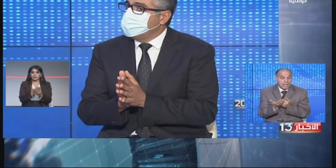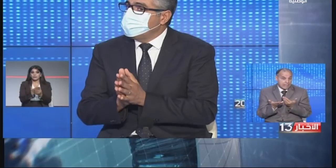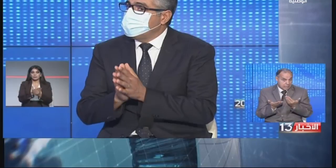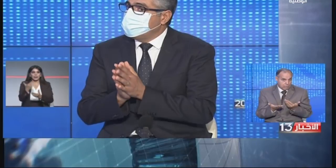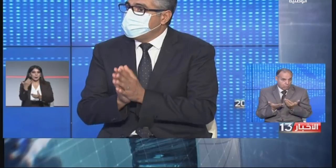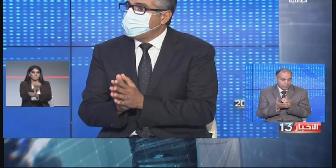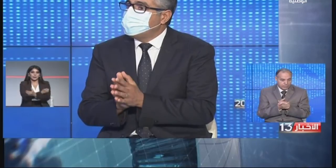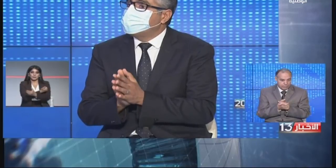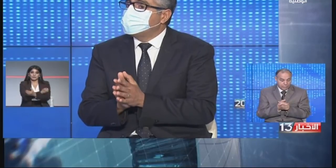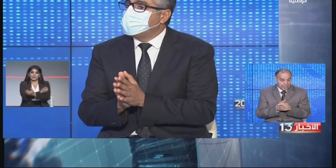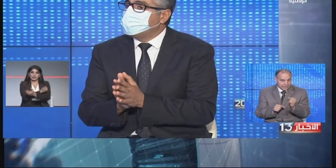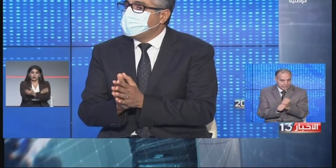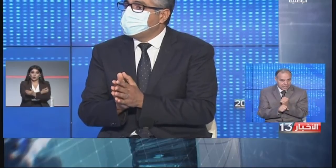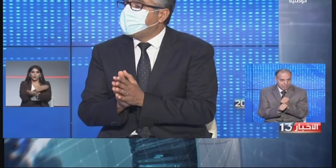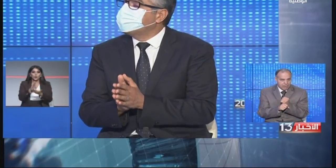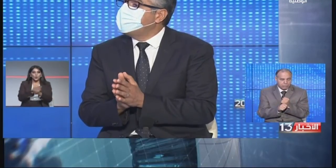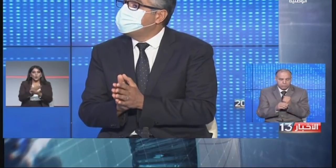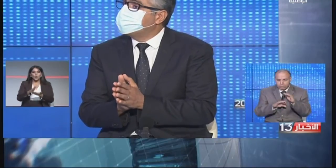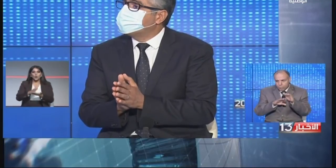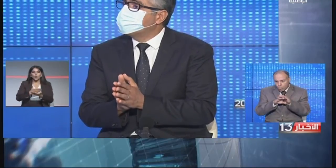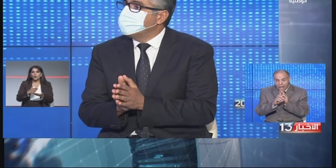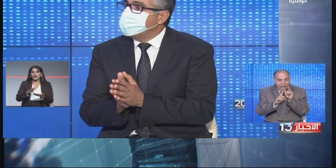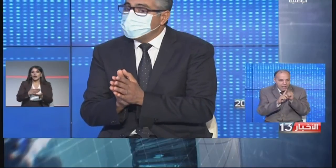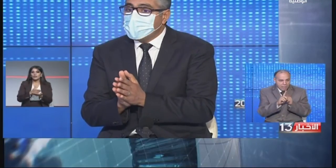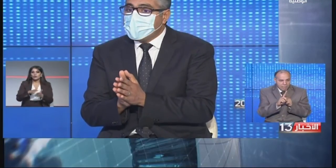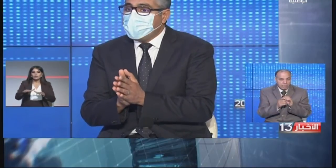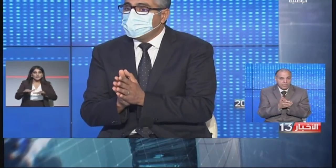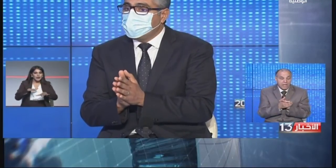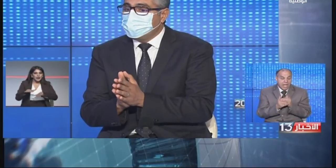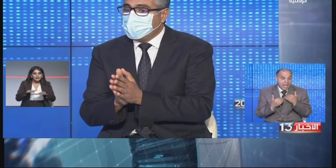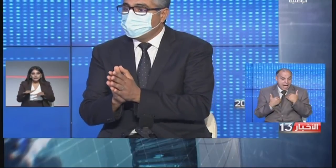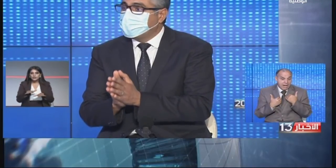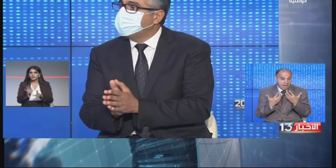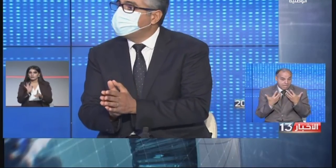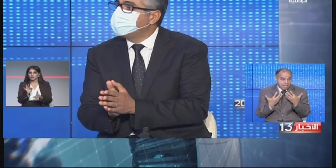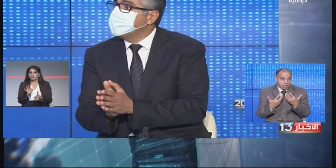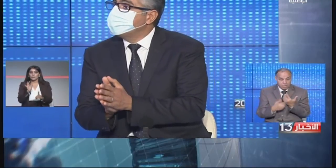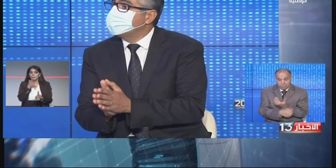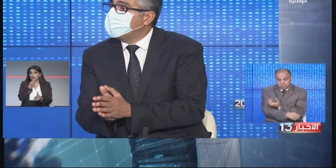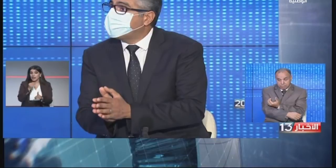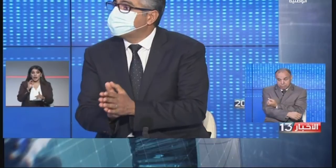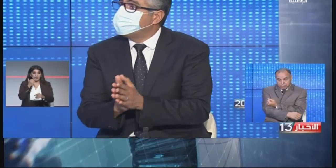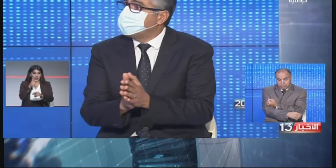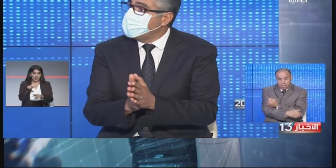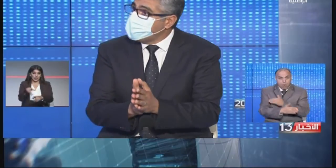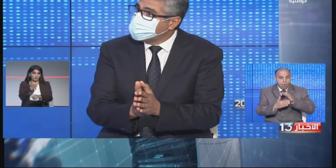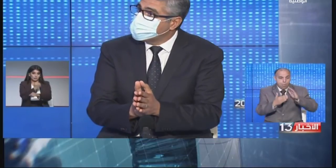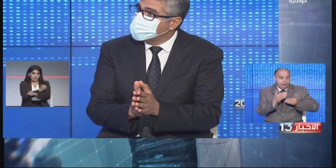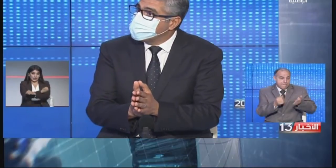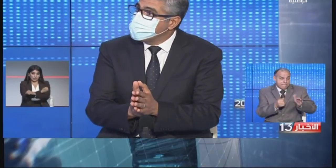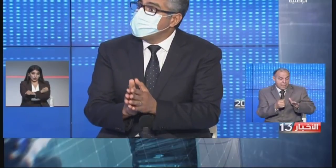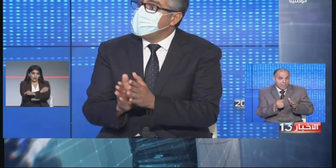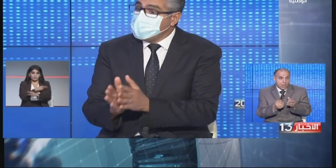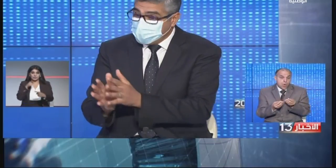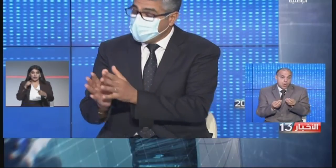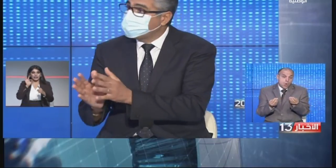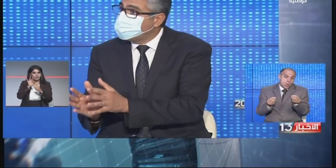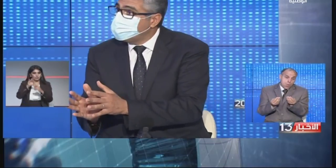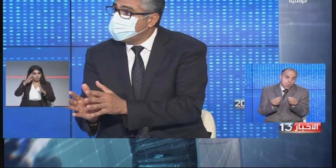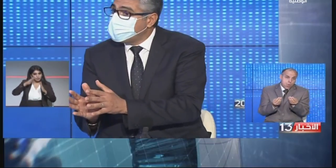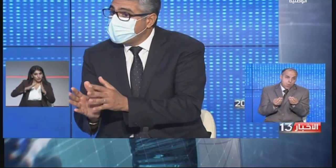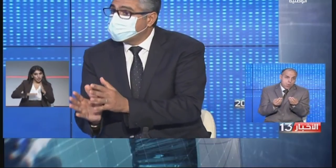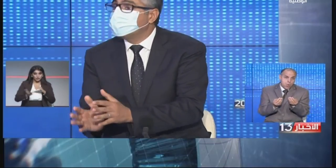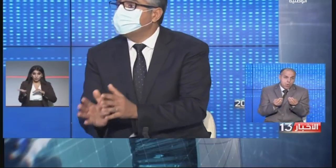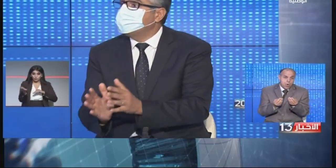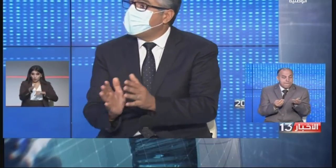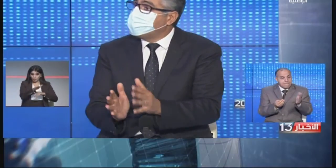اه نعملوا في سيناريوهات حسب الاهداف اللي احنا نحب نقول تلقيح بس النقطه في الوفايات والان قصف